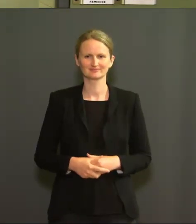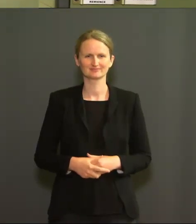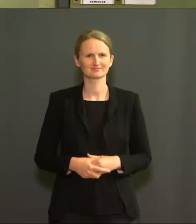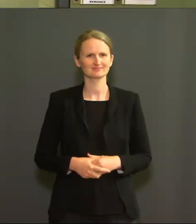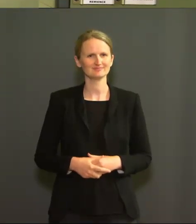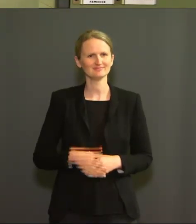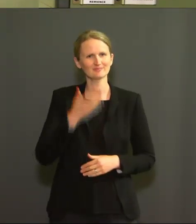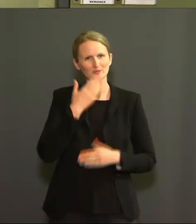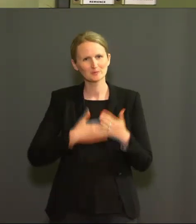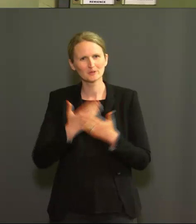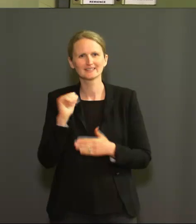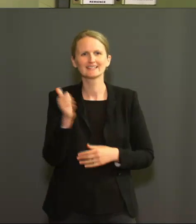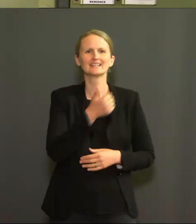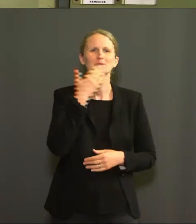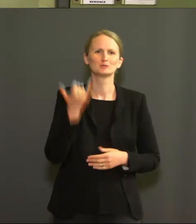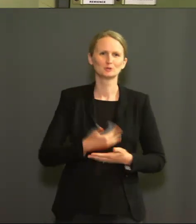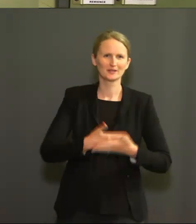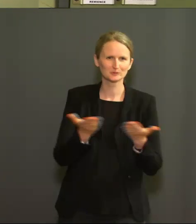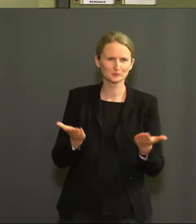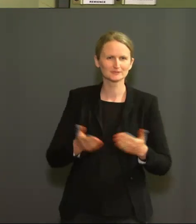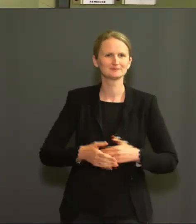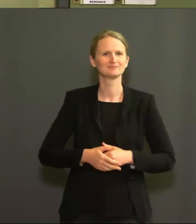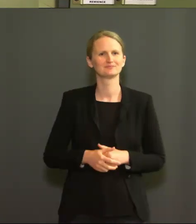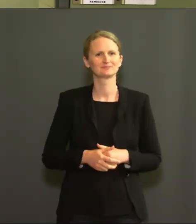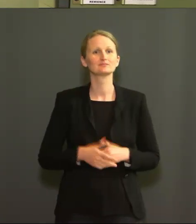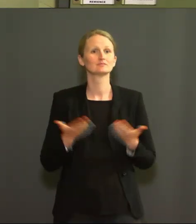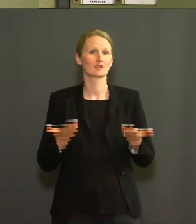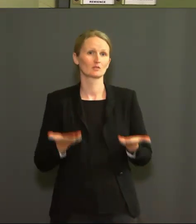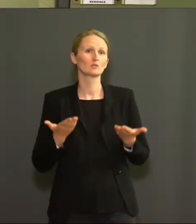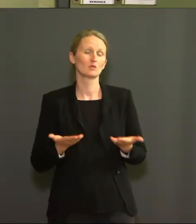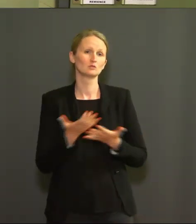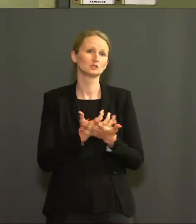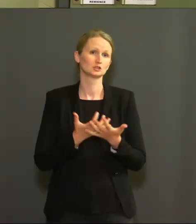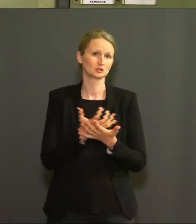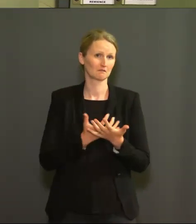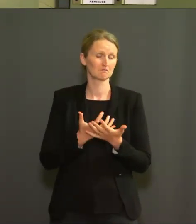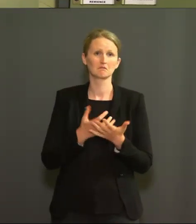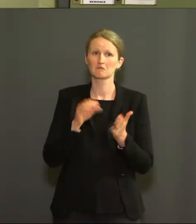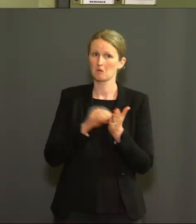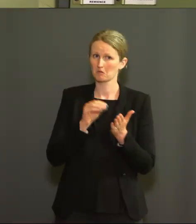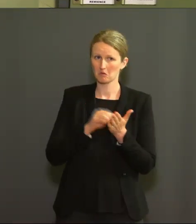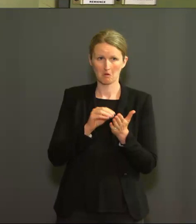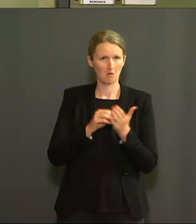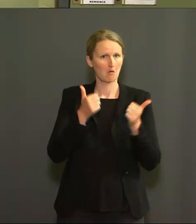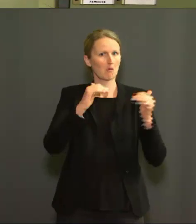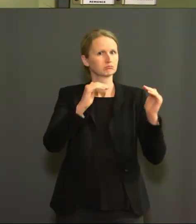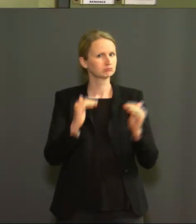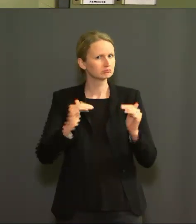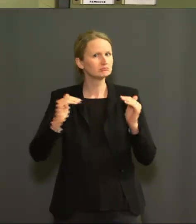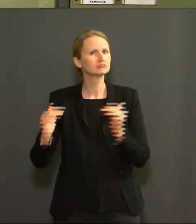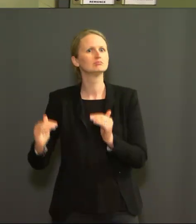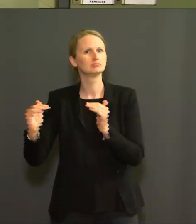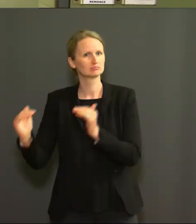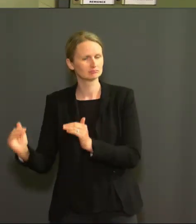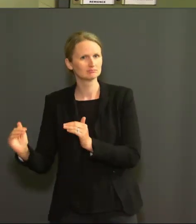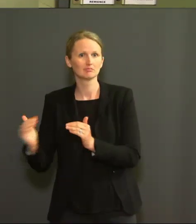Goedendag iedereen, bonjour à toutes, bonjour à tous. Alors actuellement, les chiffres continuent leur évolution favorable. Ce sont des